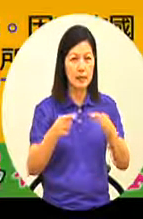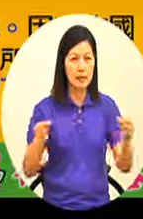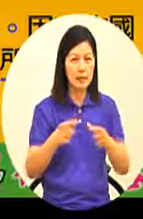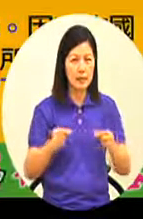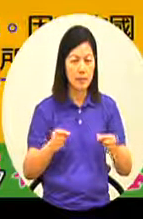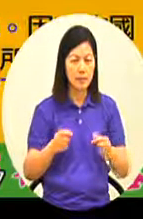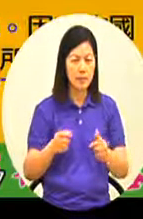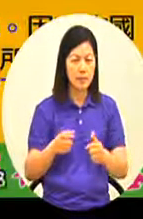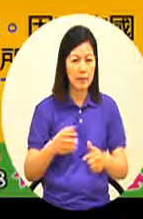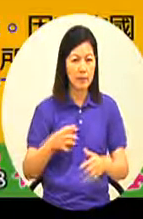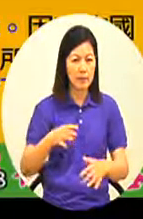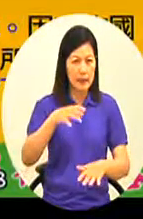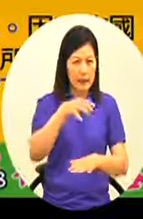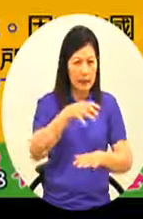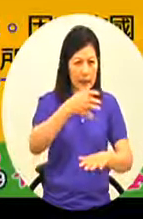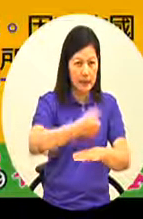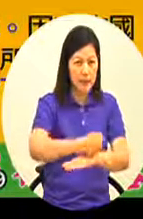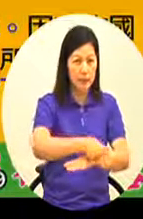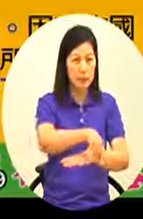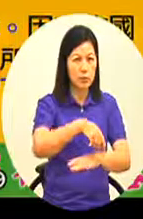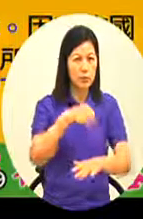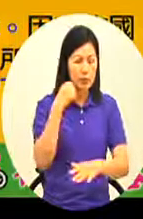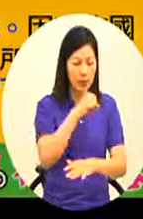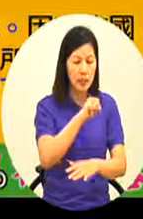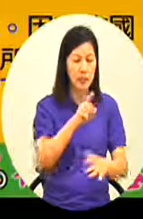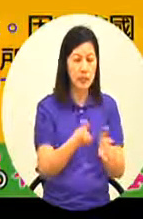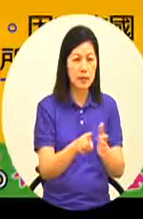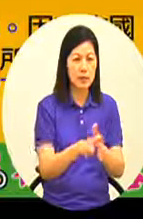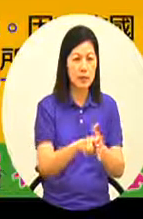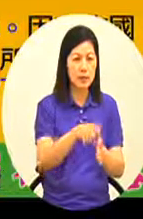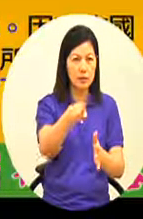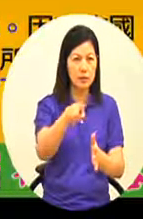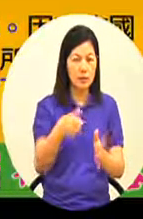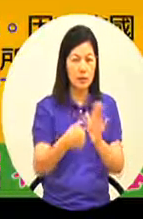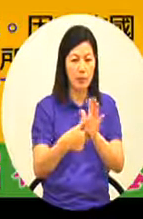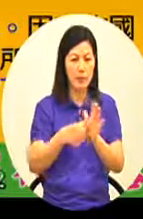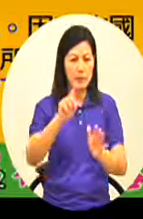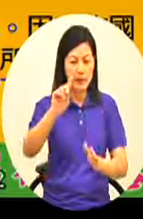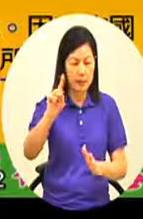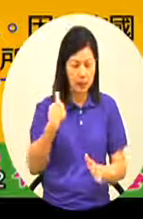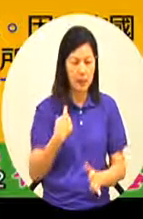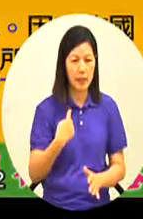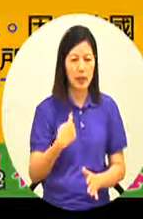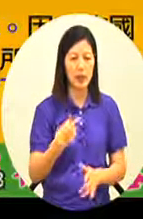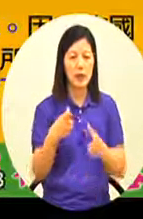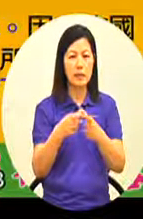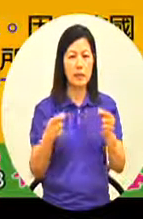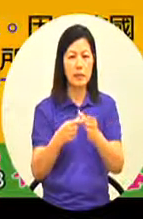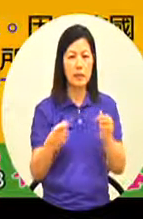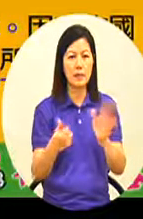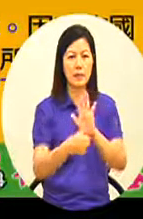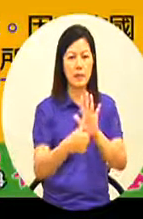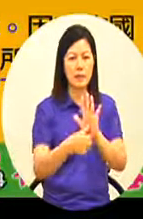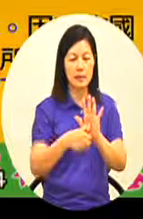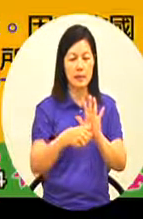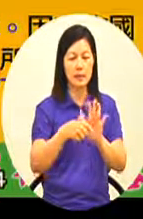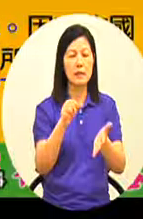留下来的风俗习惯。虽然讲个别是个别是，这其实伊这是日本人讲的方式，但是